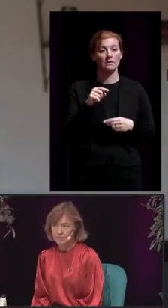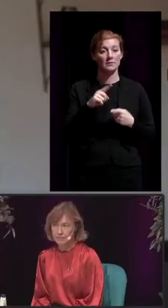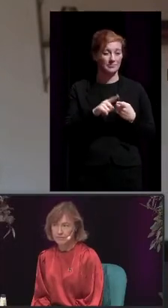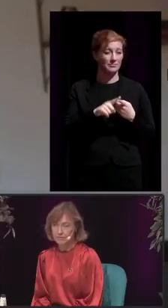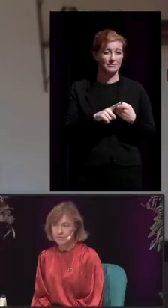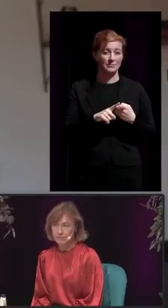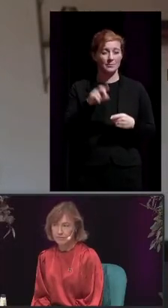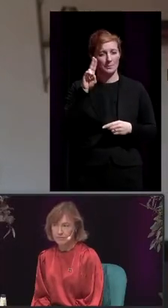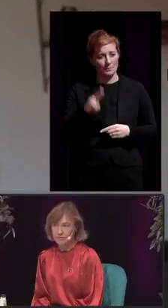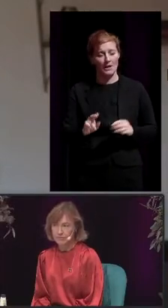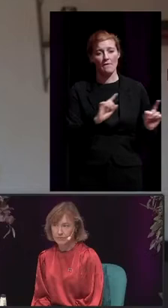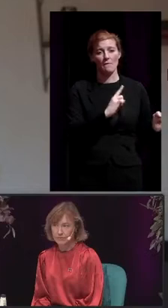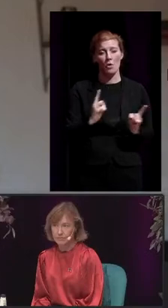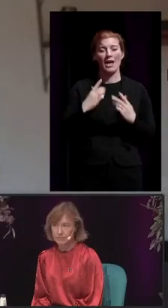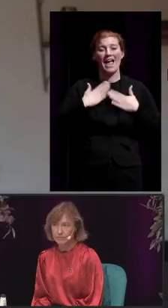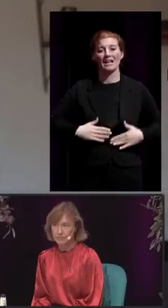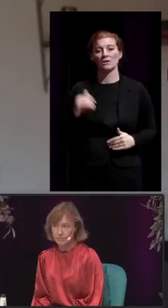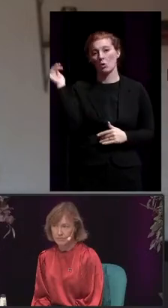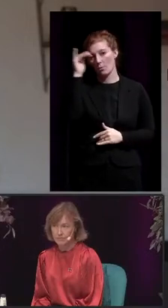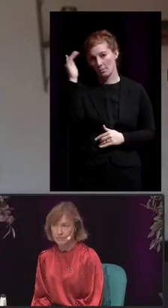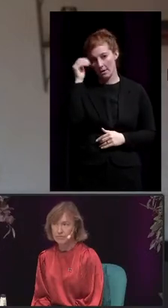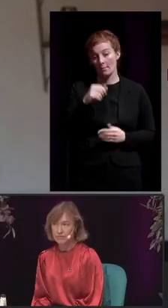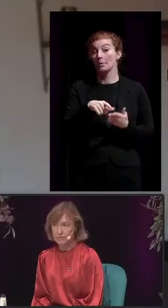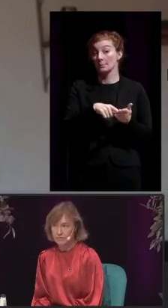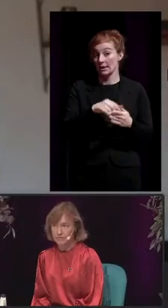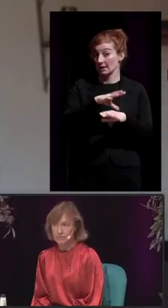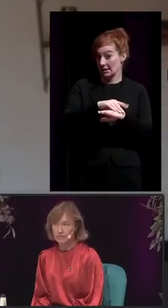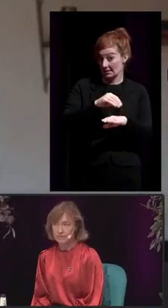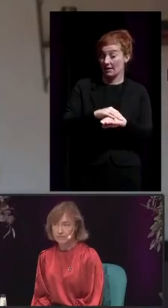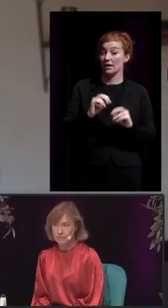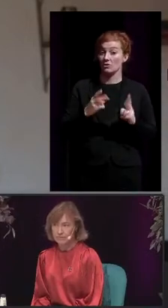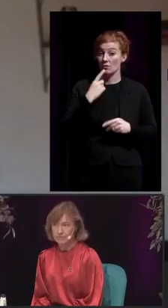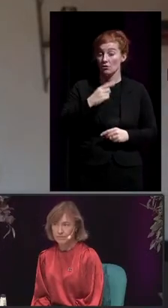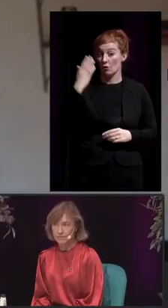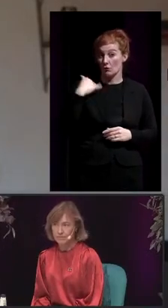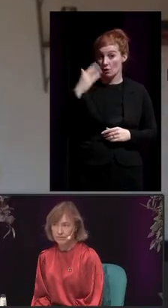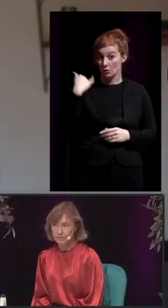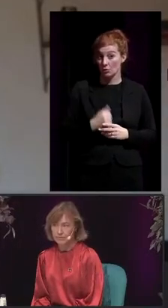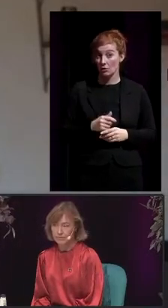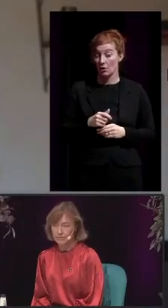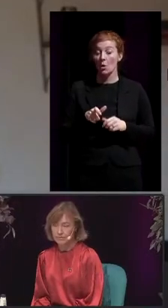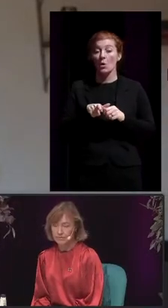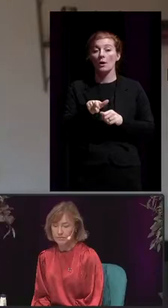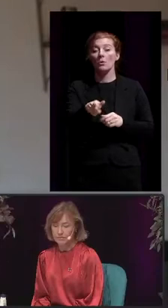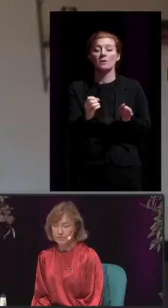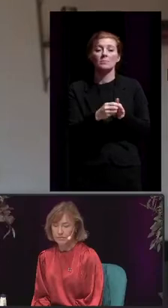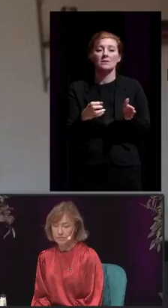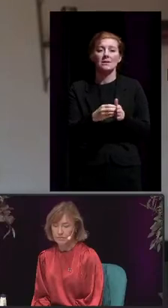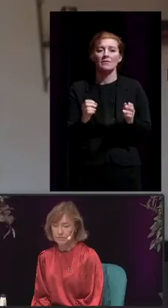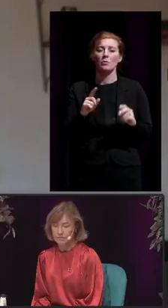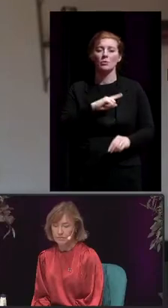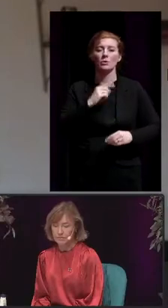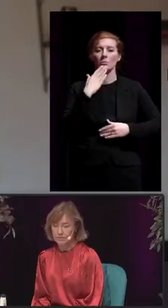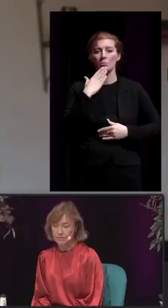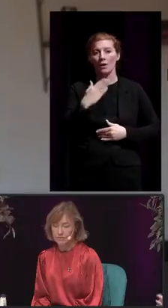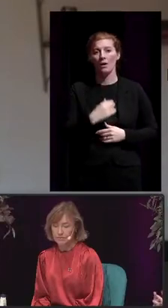verkligen ett folkhälsoproblem, inte minst i Sverige som precis nämndes. Och rapporten beskriver väldigt fint,